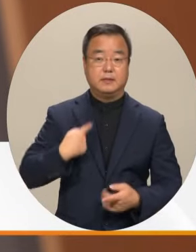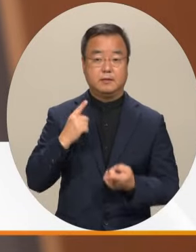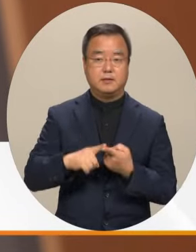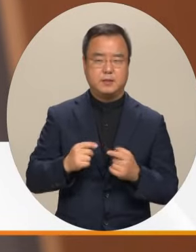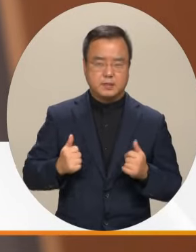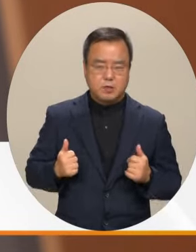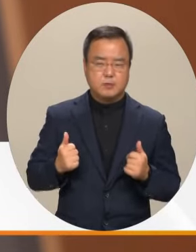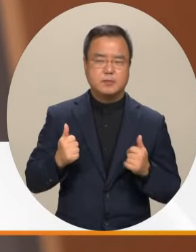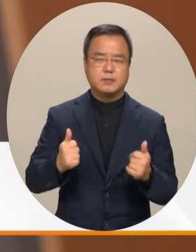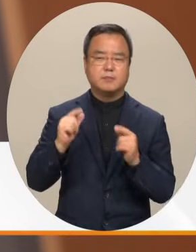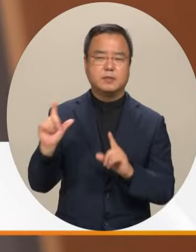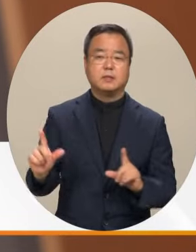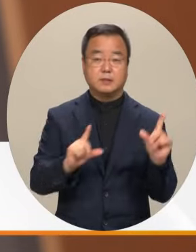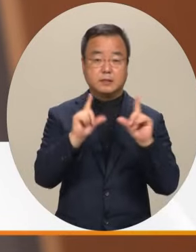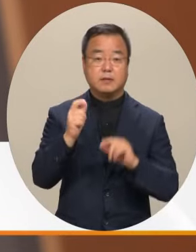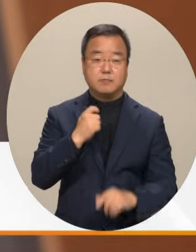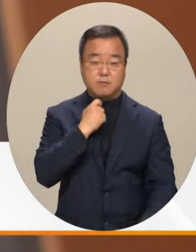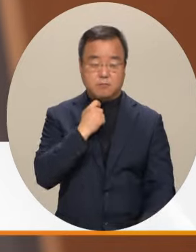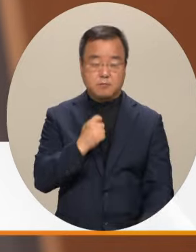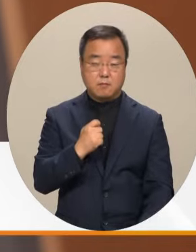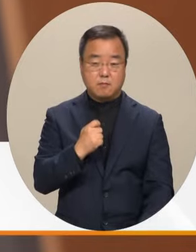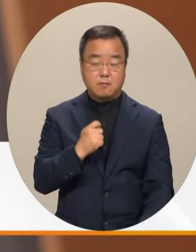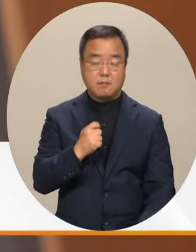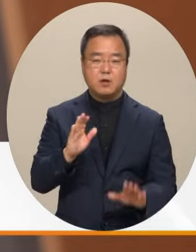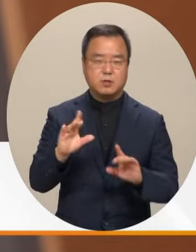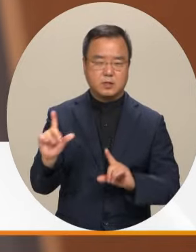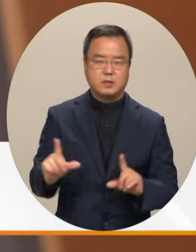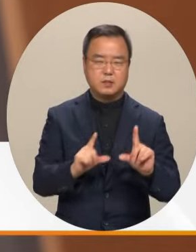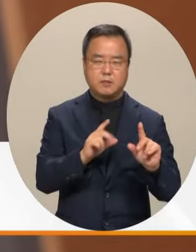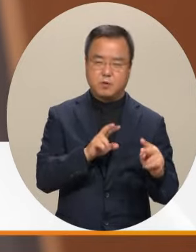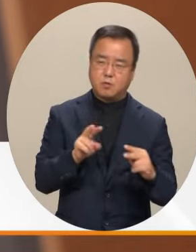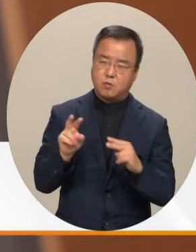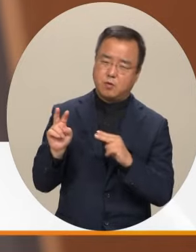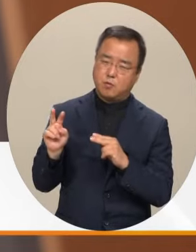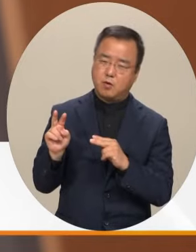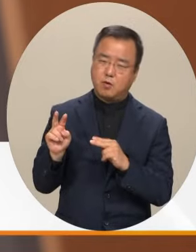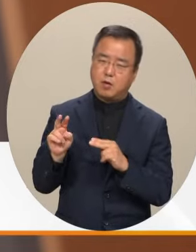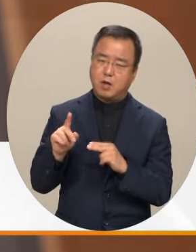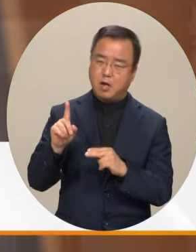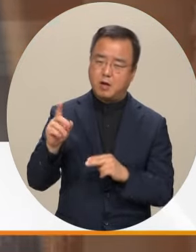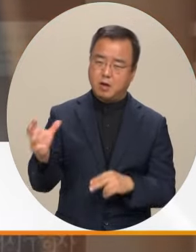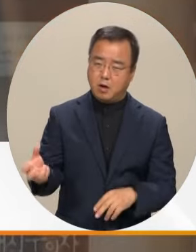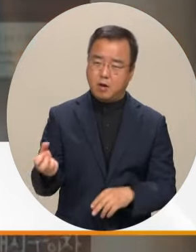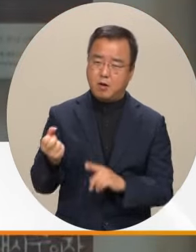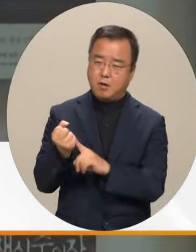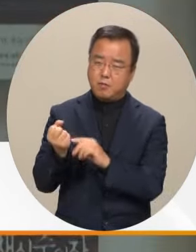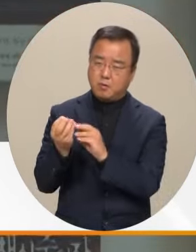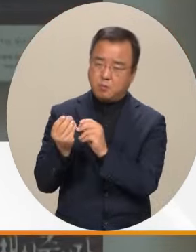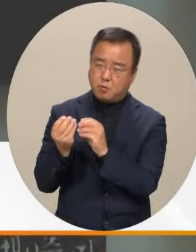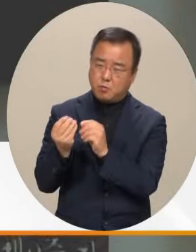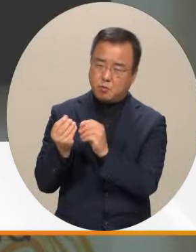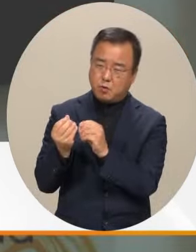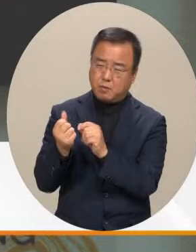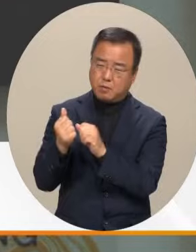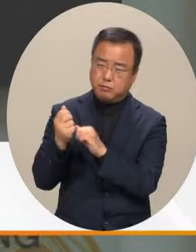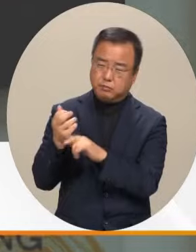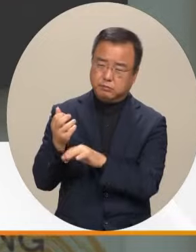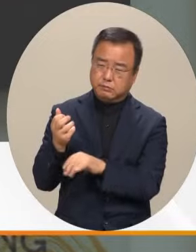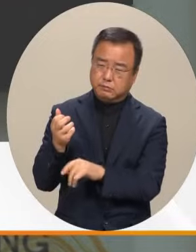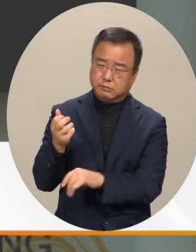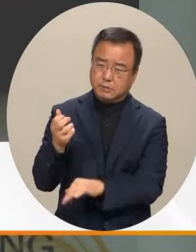살아내려 했었던 현실의 삶을 돌아보면 마치 한줌의 모래처럼 손가락 사이로